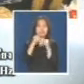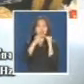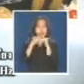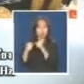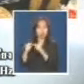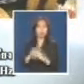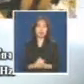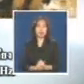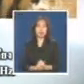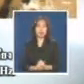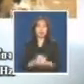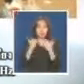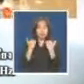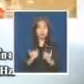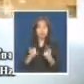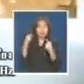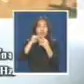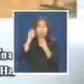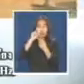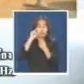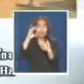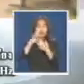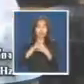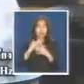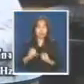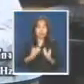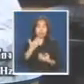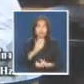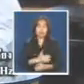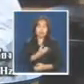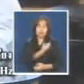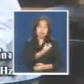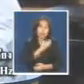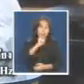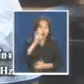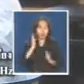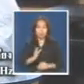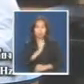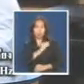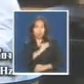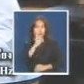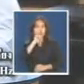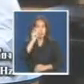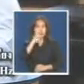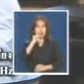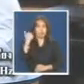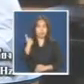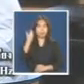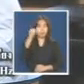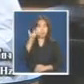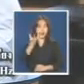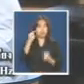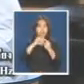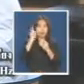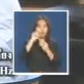ครับสำหรับเหตุการณ์ที่เกิดความสะเทือนขวัญให้กับพี่น้องประชาชนจำนวนมากนะครับสะเทือนใจพี่น้องประชาชนจำนวนมากก็คงจ